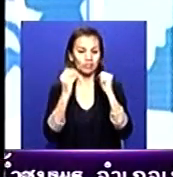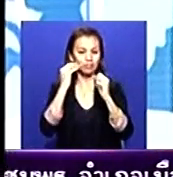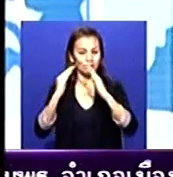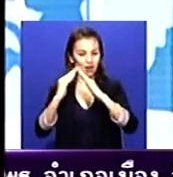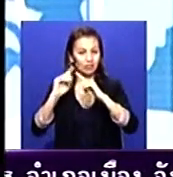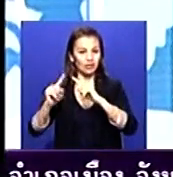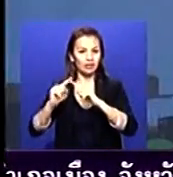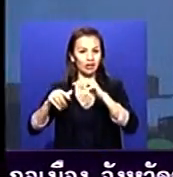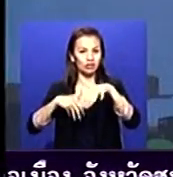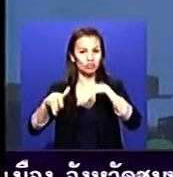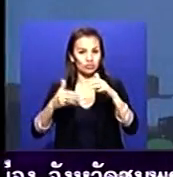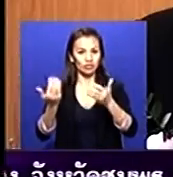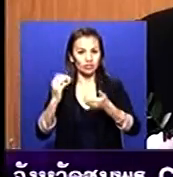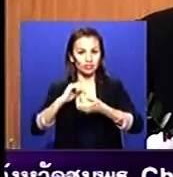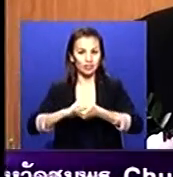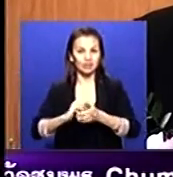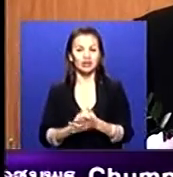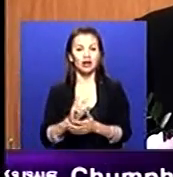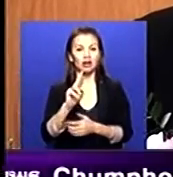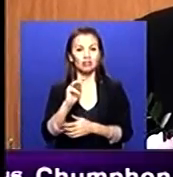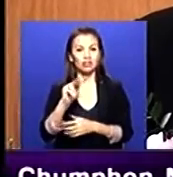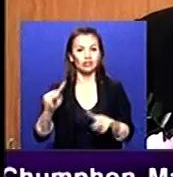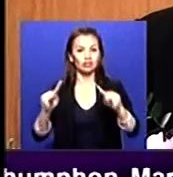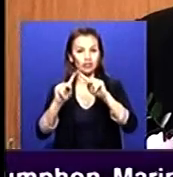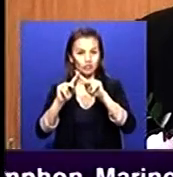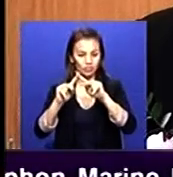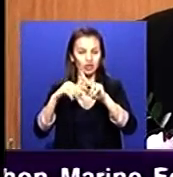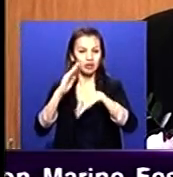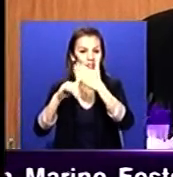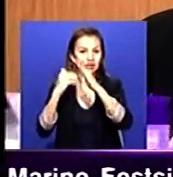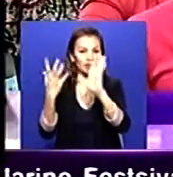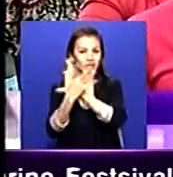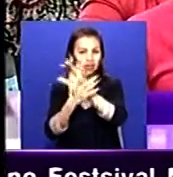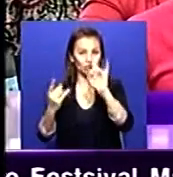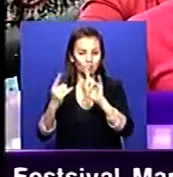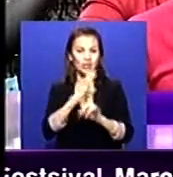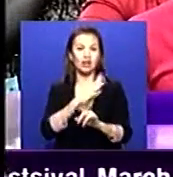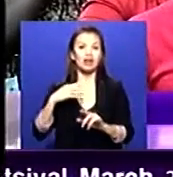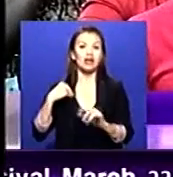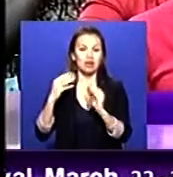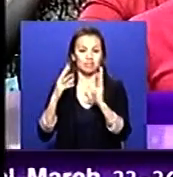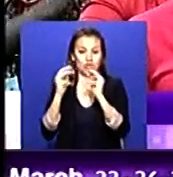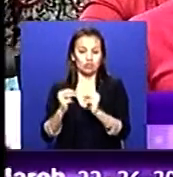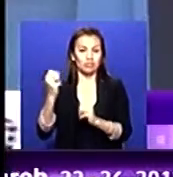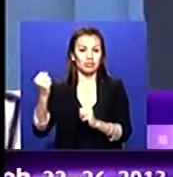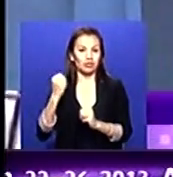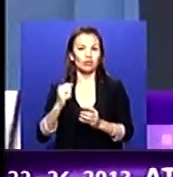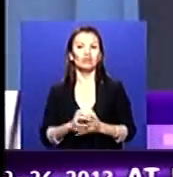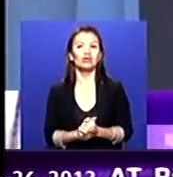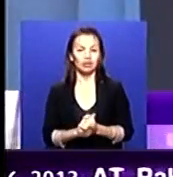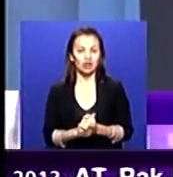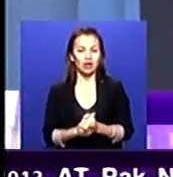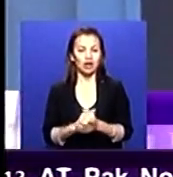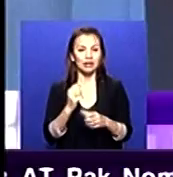ชนค่ะนายสันติพร้อมพัฒน์รัฐมนตรีว่าการกระทรวงการพัฒนาสังคมและความมั่นคงของมนุษย์เปิดการสัมมนาสานพลังเ